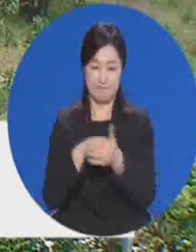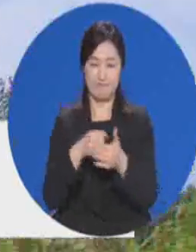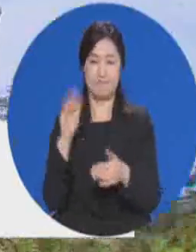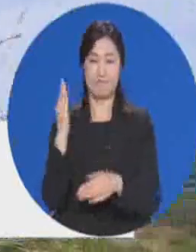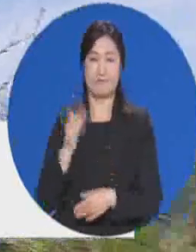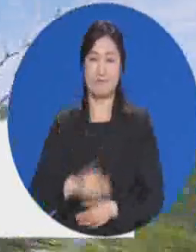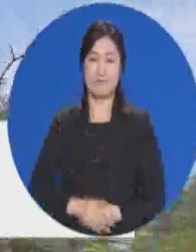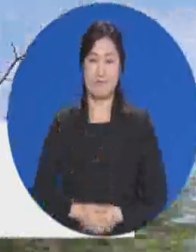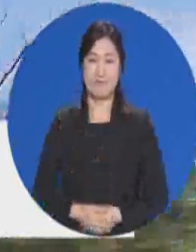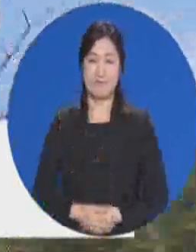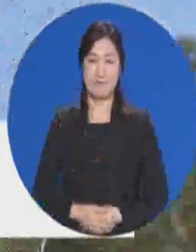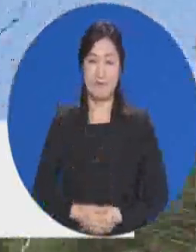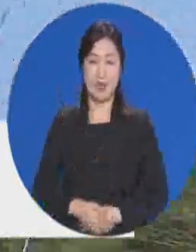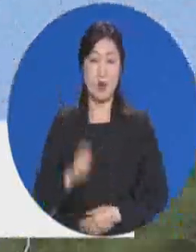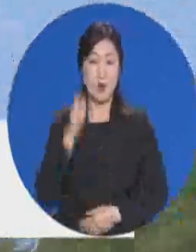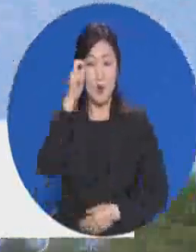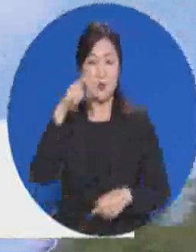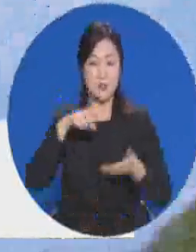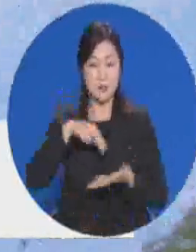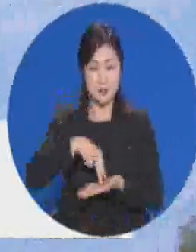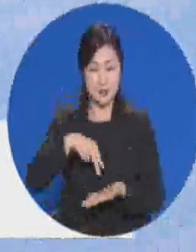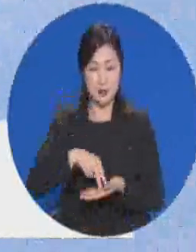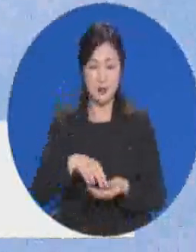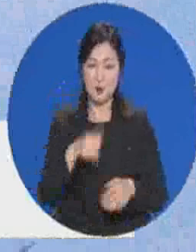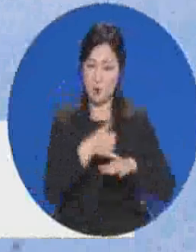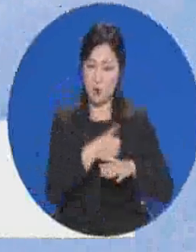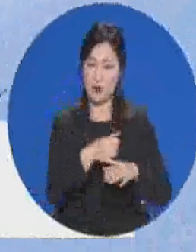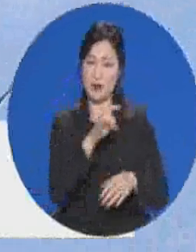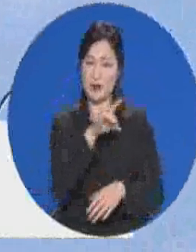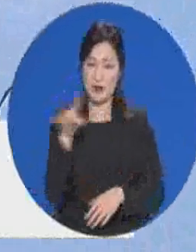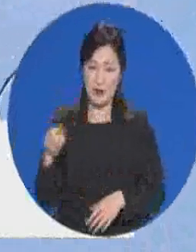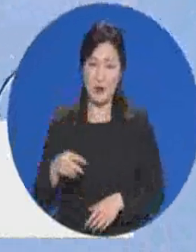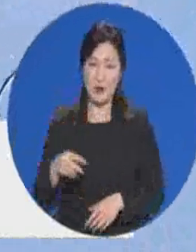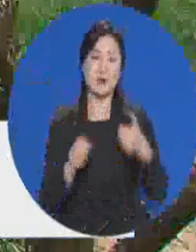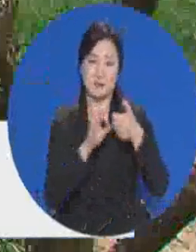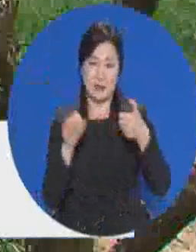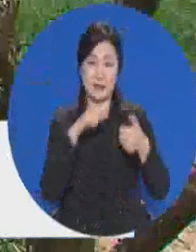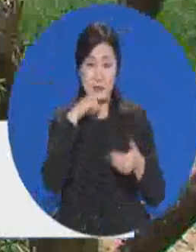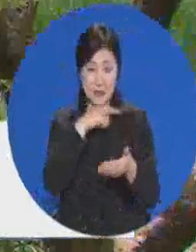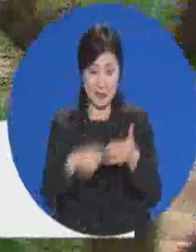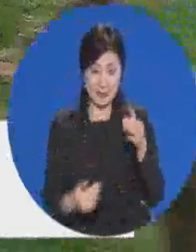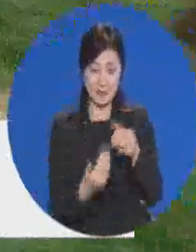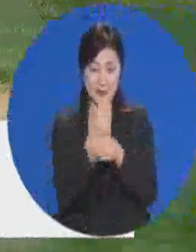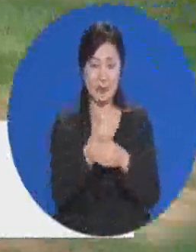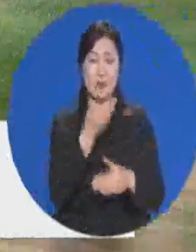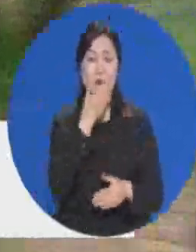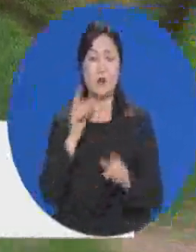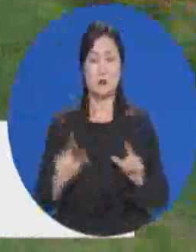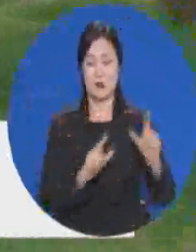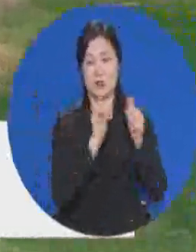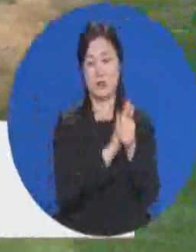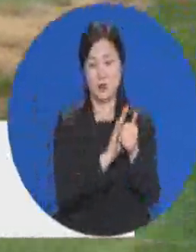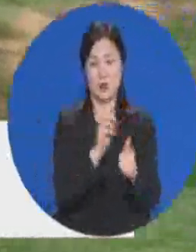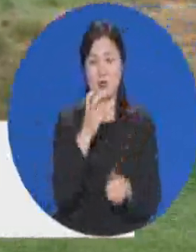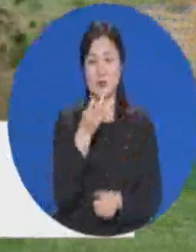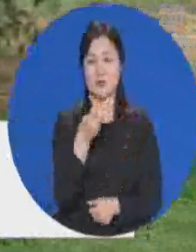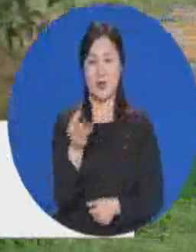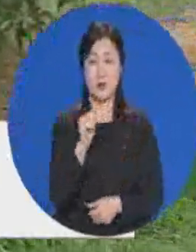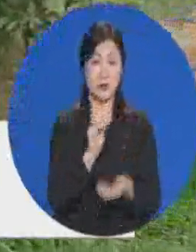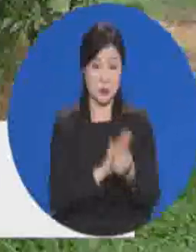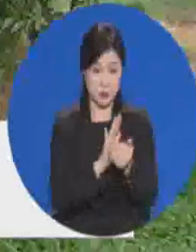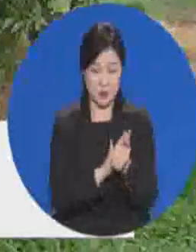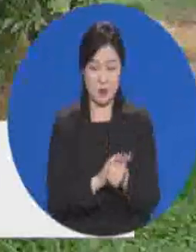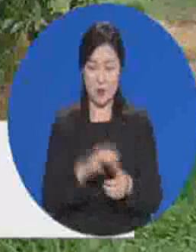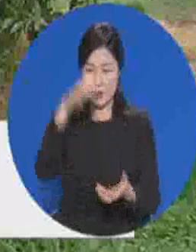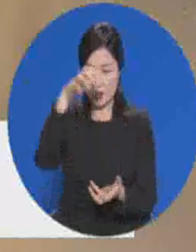밝혔습니다. 고흥군은 농가별로 50% 이상 피해를 본 곳은 생계지원비 13억 원을 지원하는 등